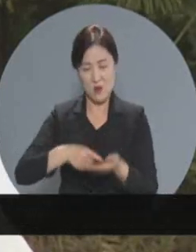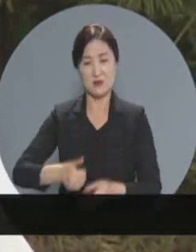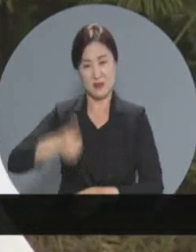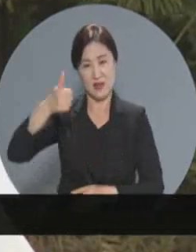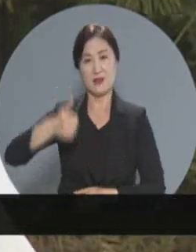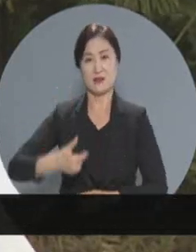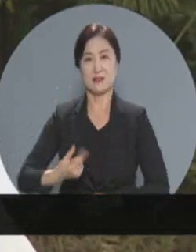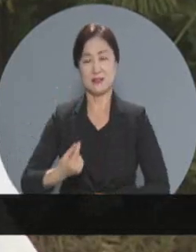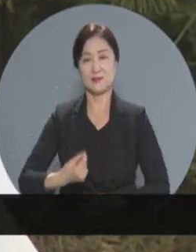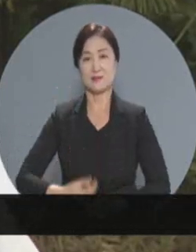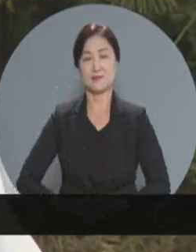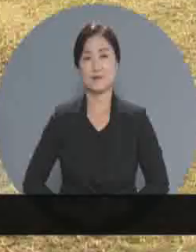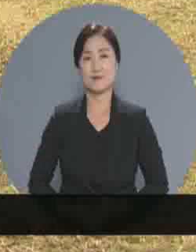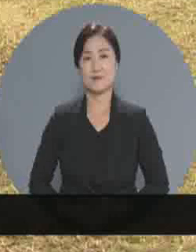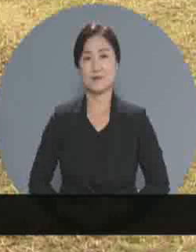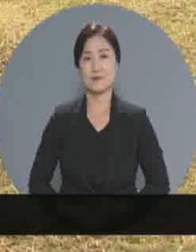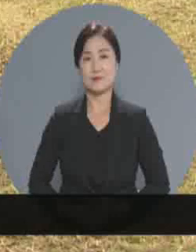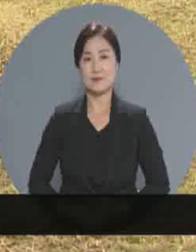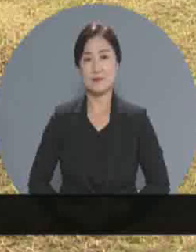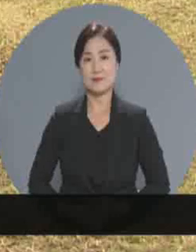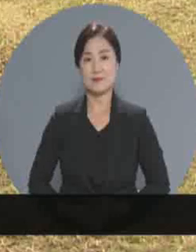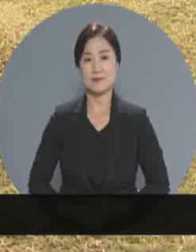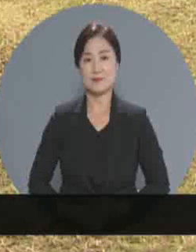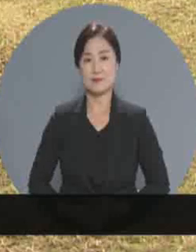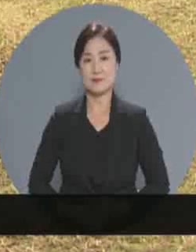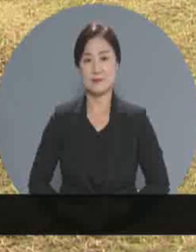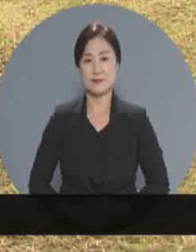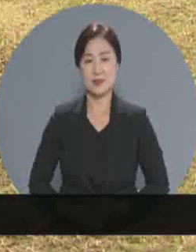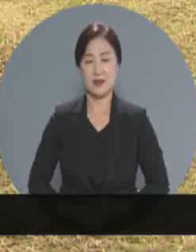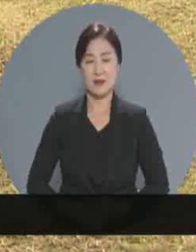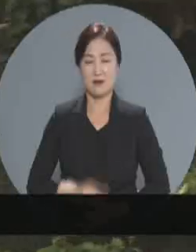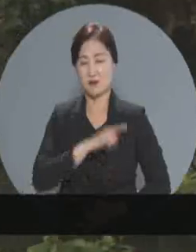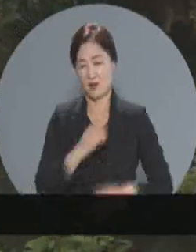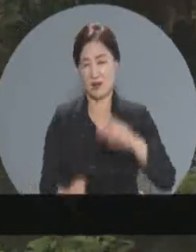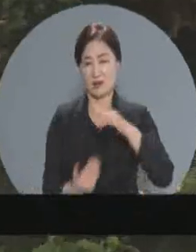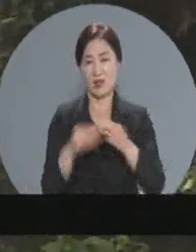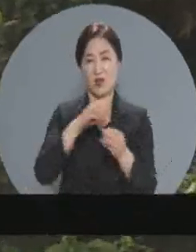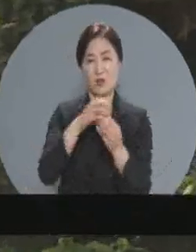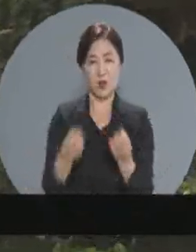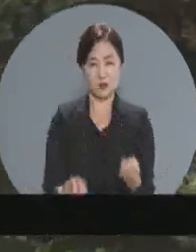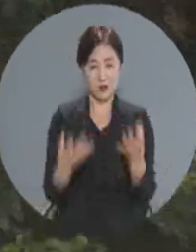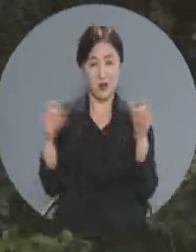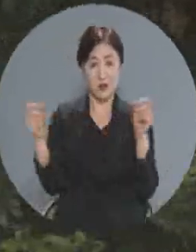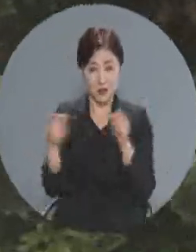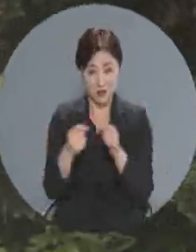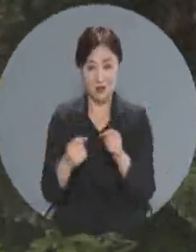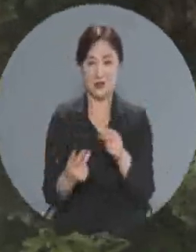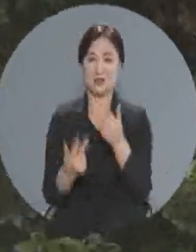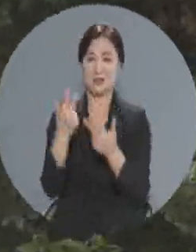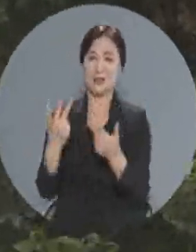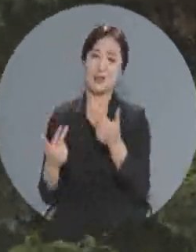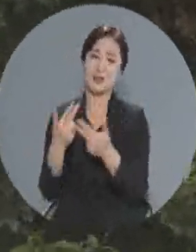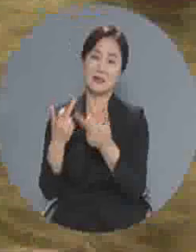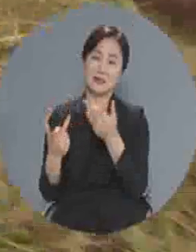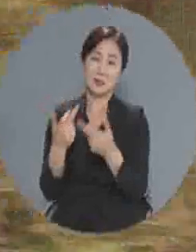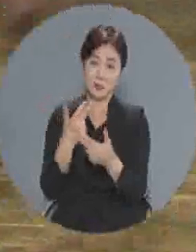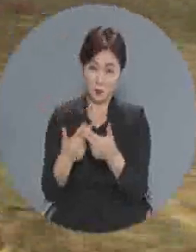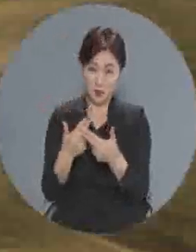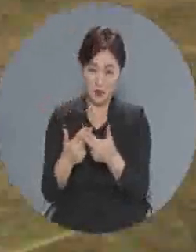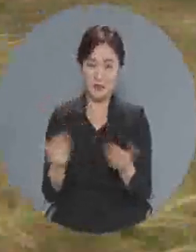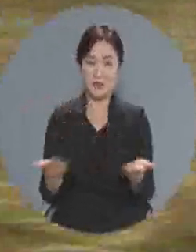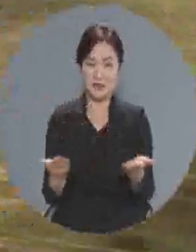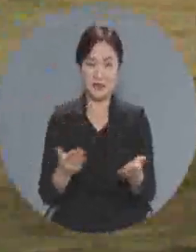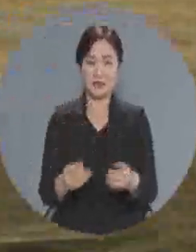좋을 것으로 생각됩니다 민족 최대의 명절 앞두고 같이 어 털림 조합의 벌초 대행 작업은 어느